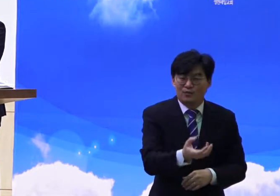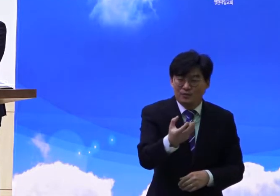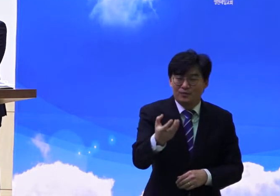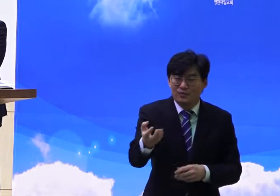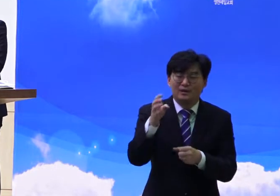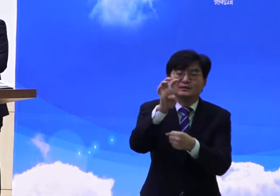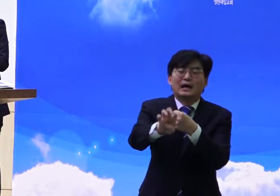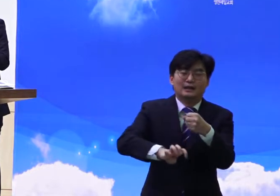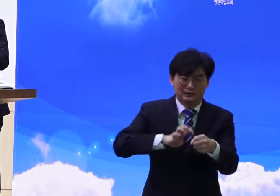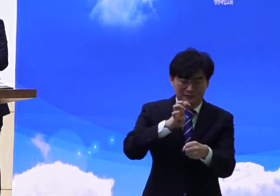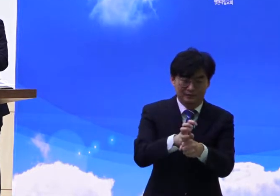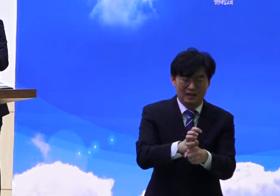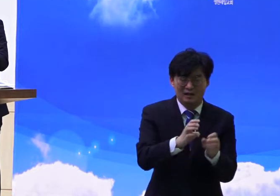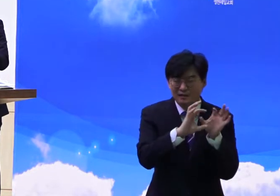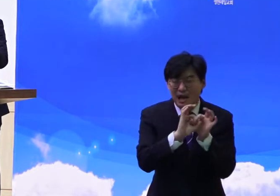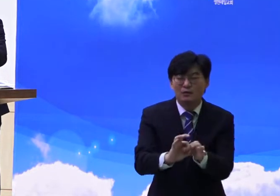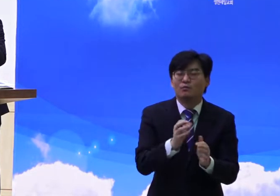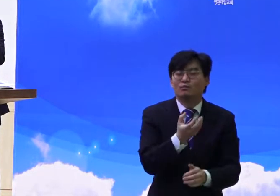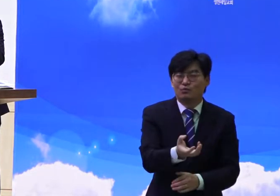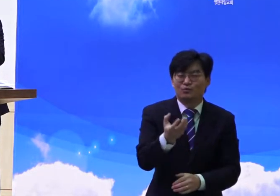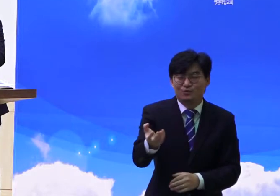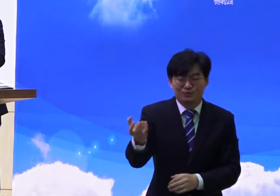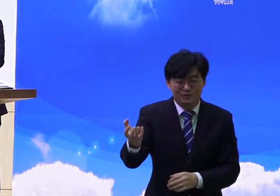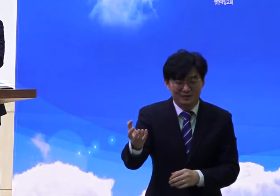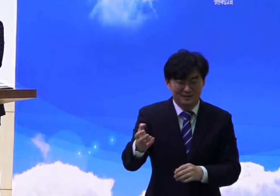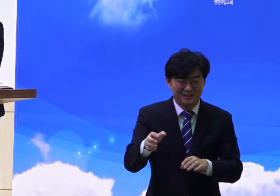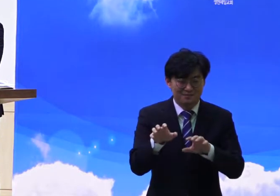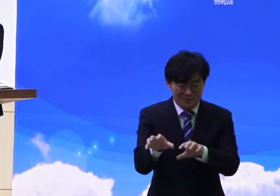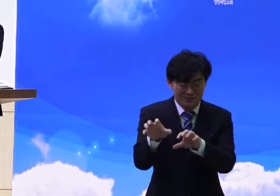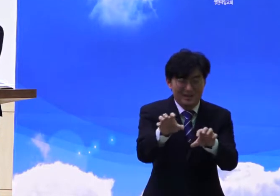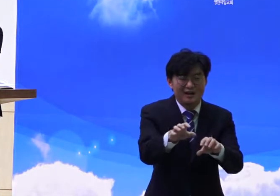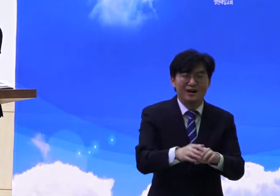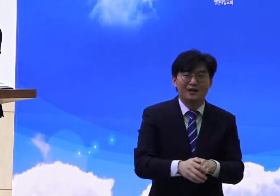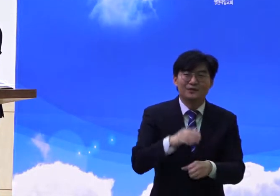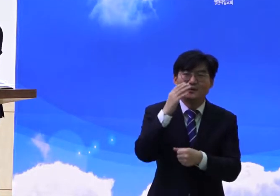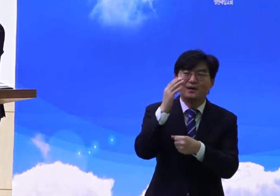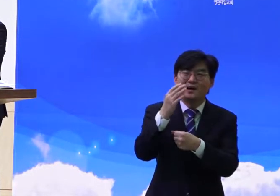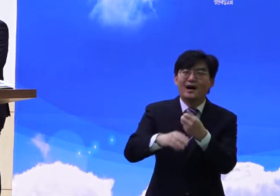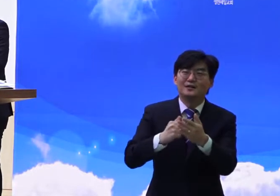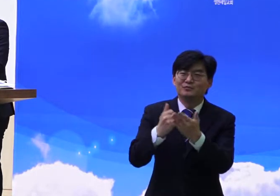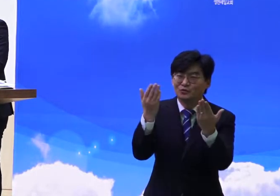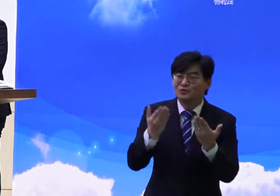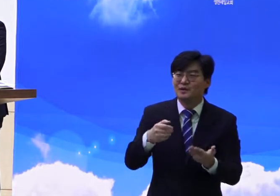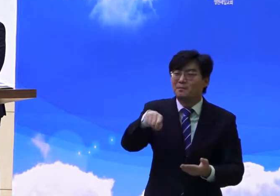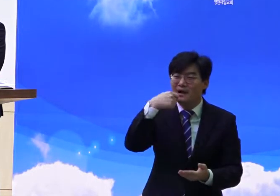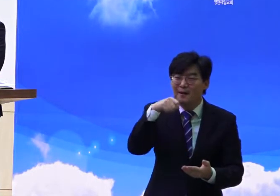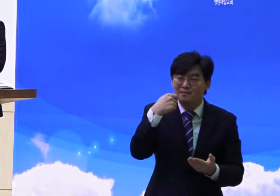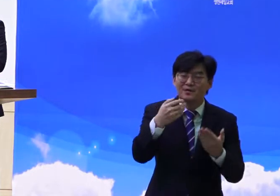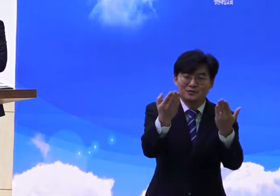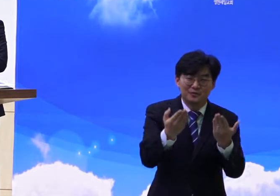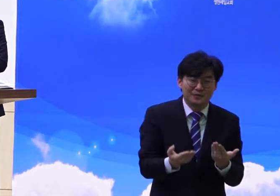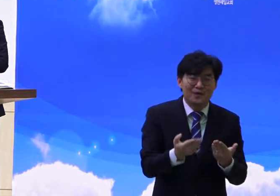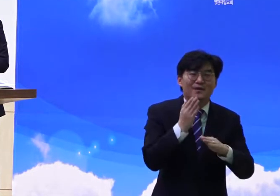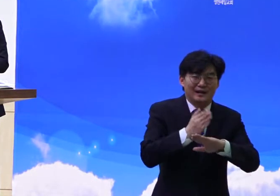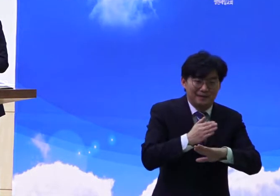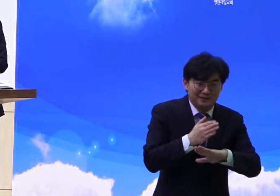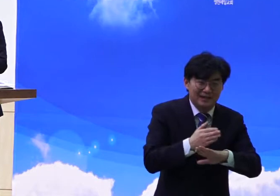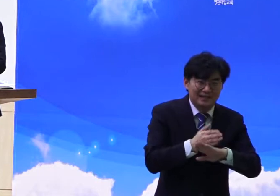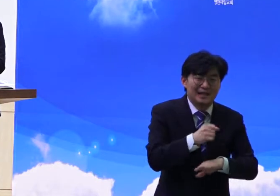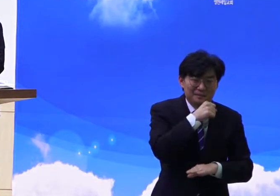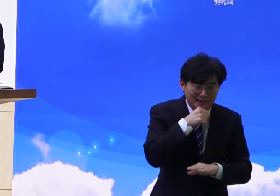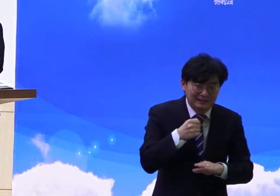행진했습니다. 그리고 그 길에서 하늘에서 매일 내려주시는 만나를 그들은 감사하게 하나님께로부터 받아 먹었고